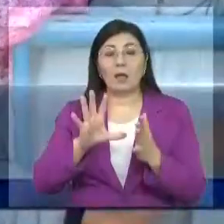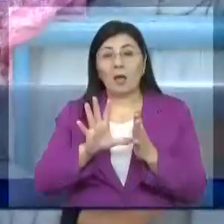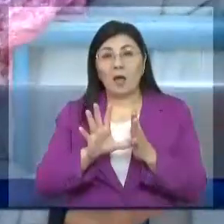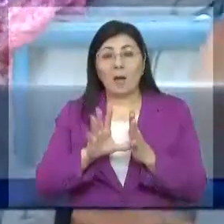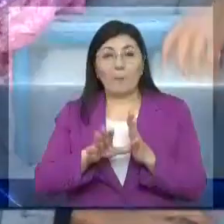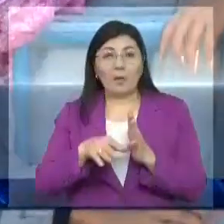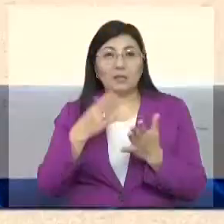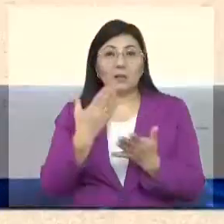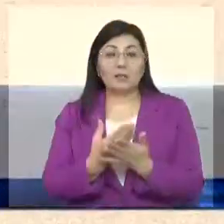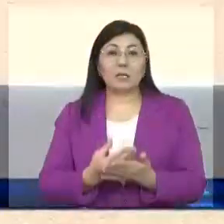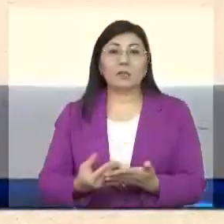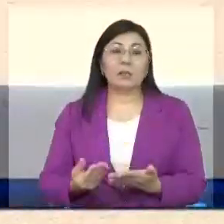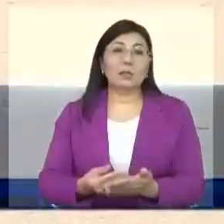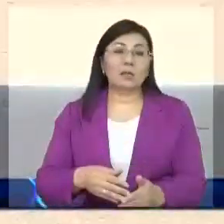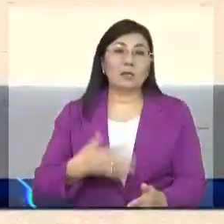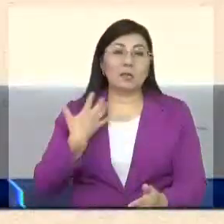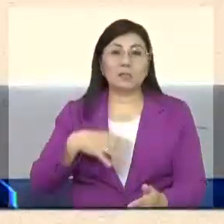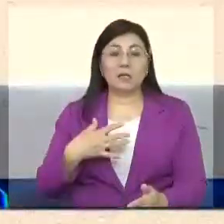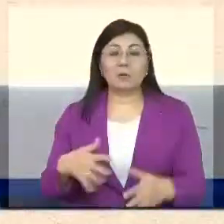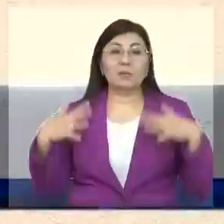Қазақстан облысы және Жамбылдан келген